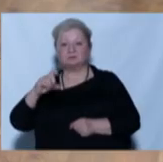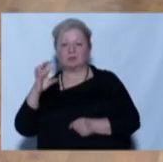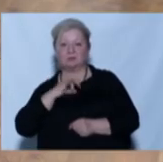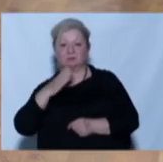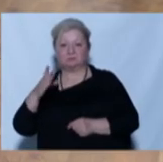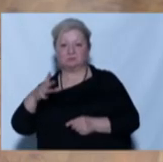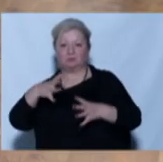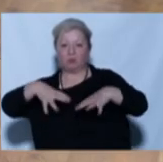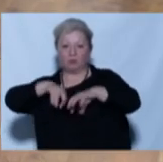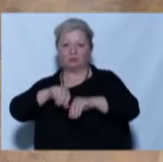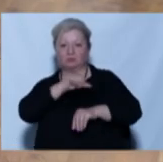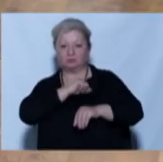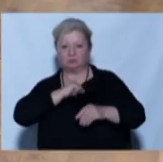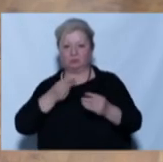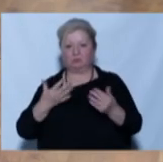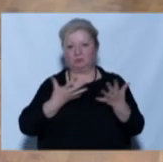1856 წელს